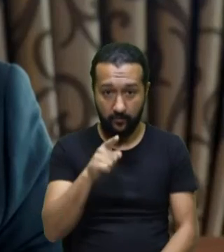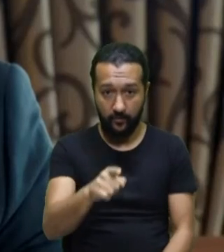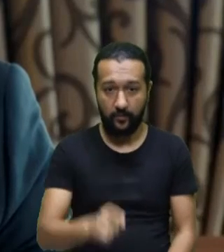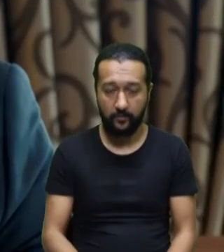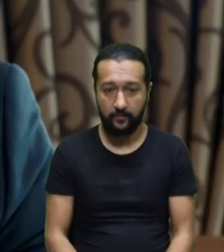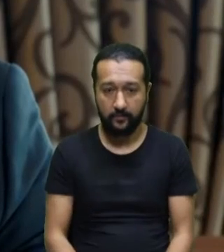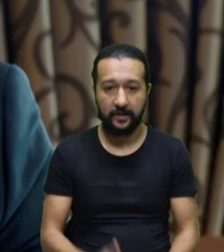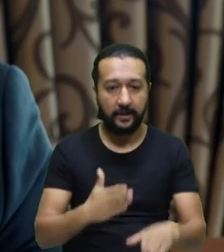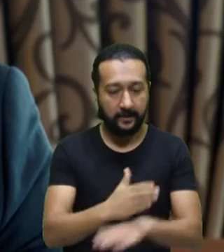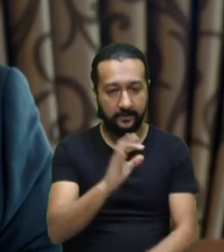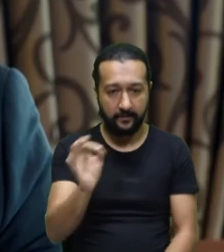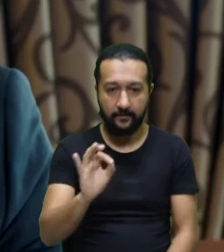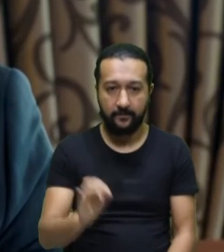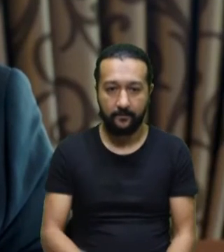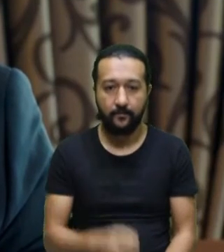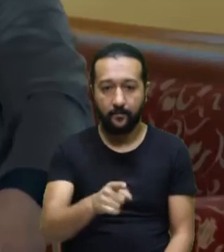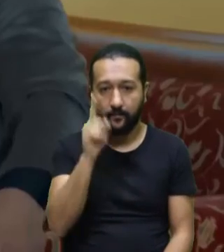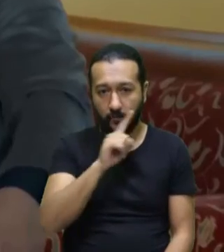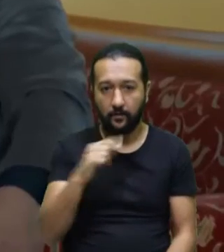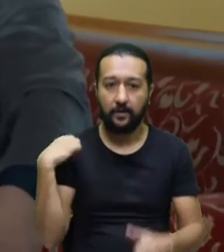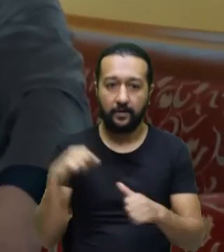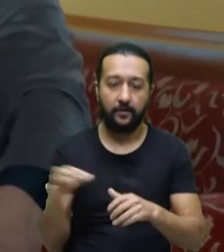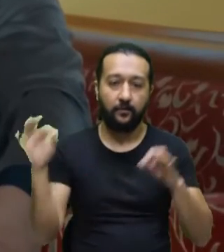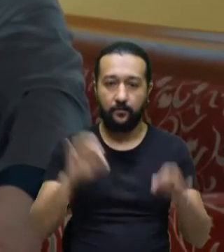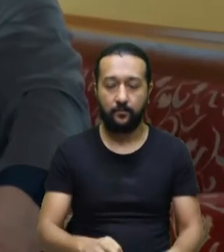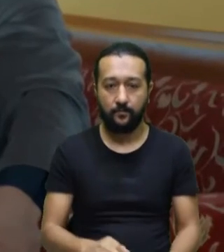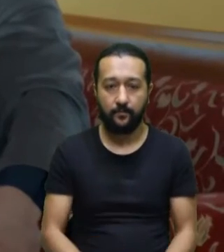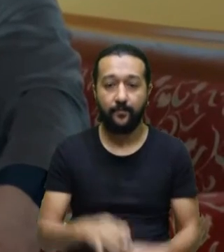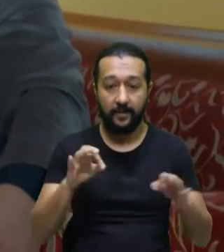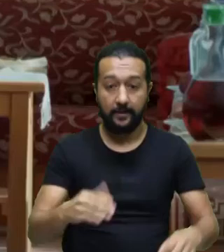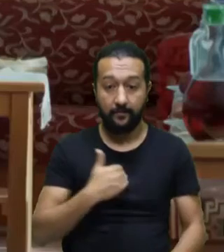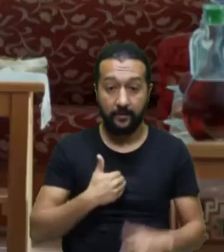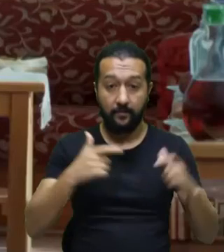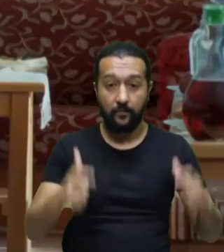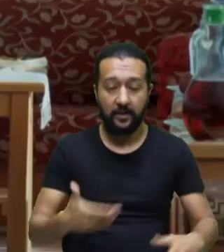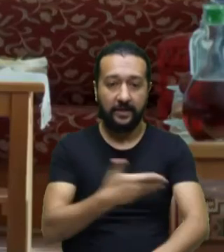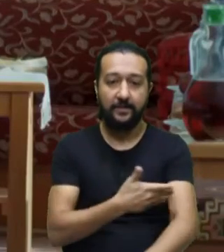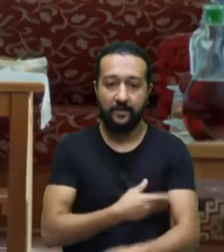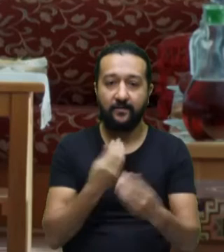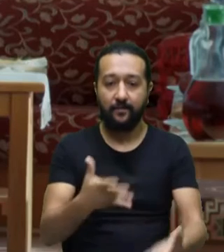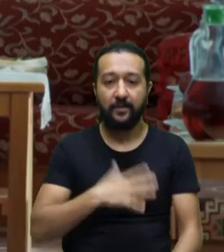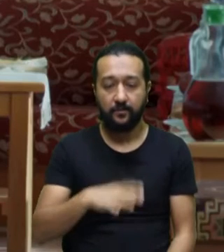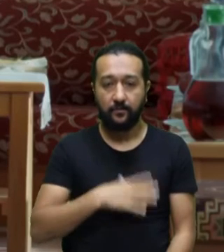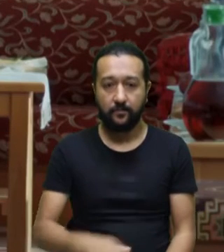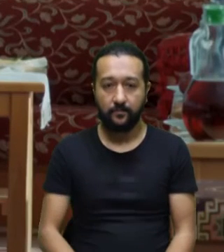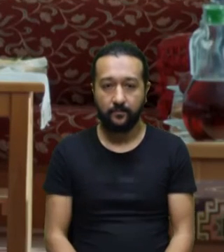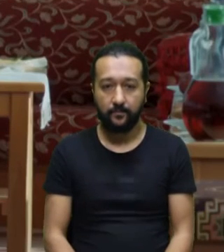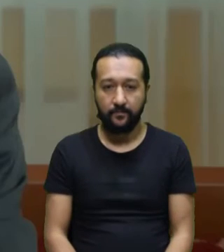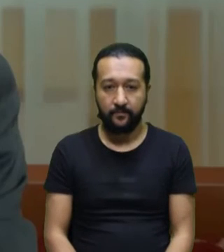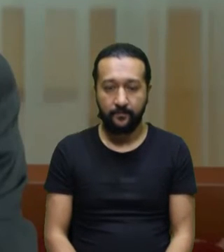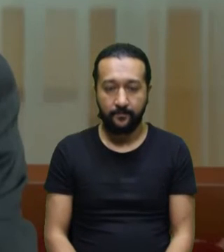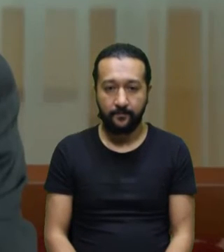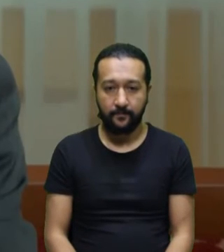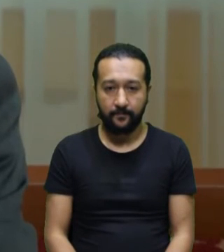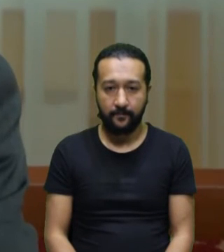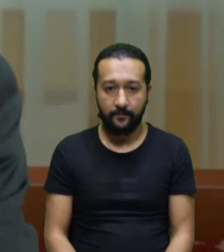mu? Kesinlikle. Bu yüzden döndüm. Şimdi ben de buraya hizmet etmek istiyorum.